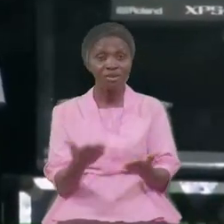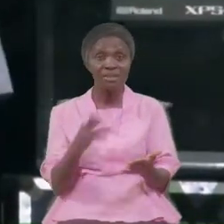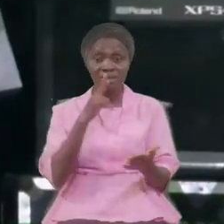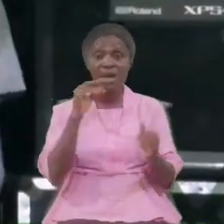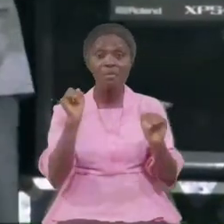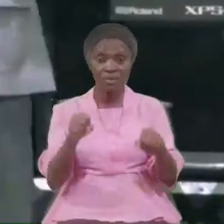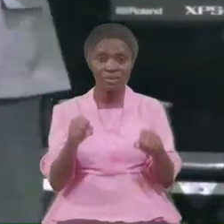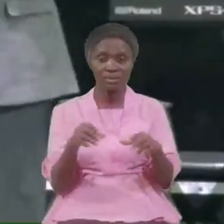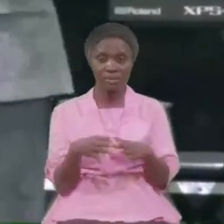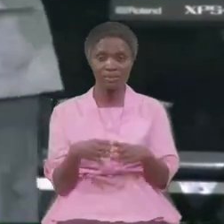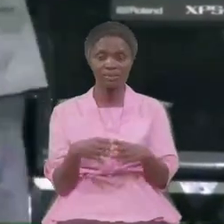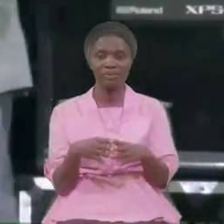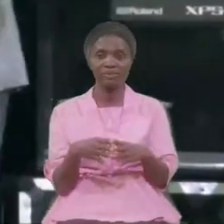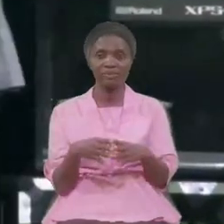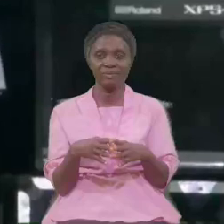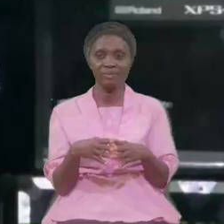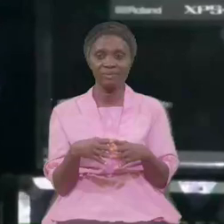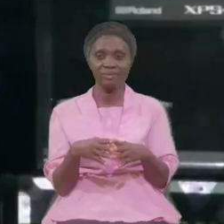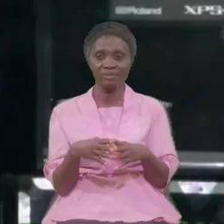tout est possible.